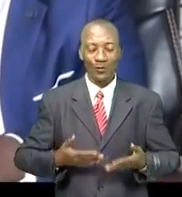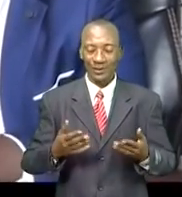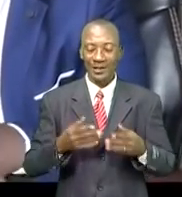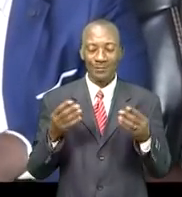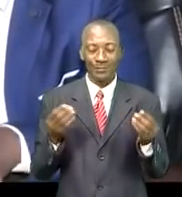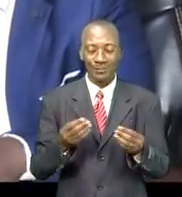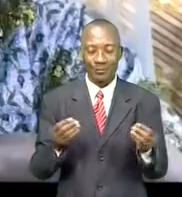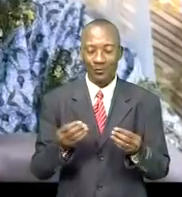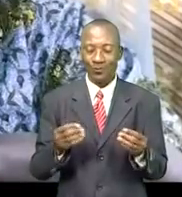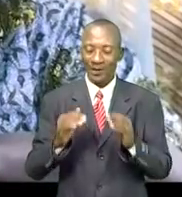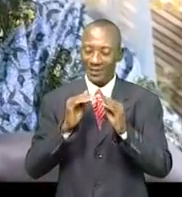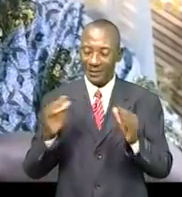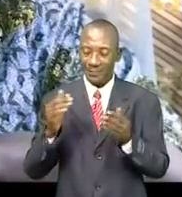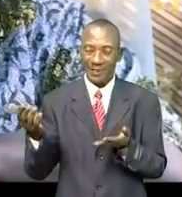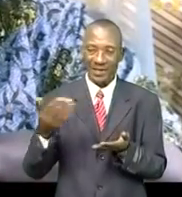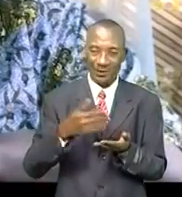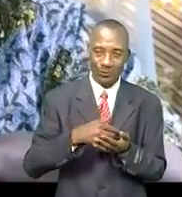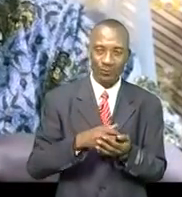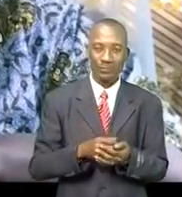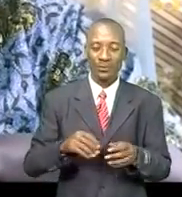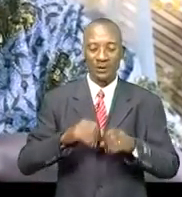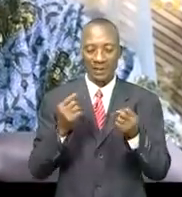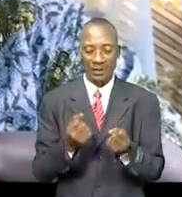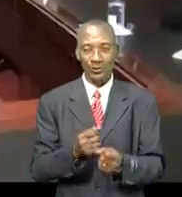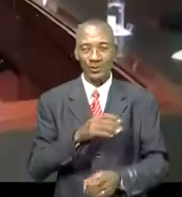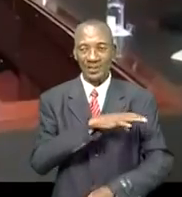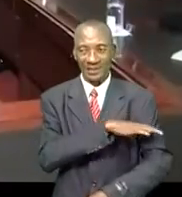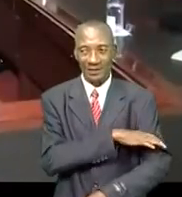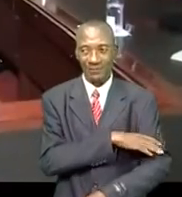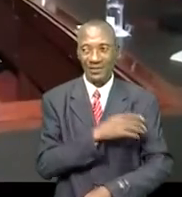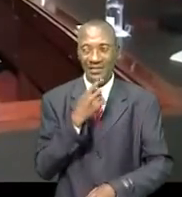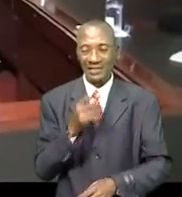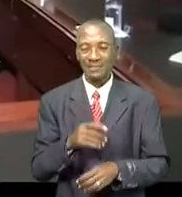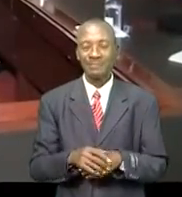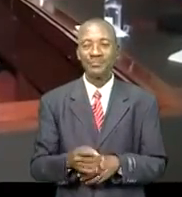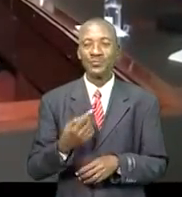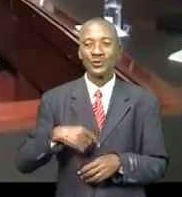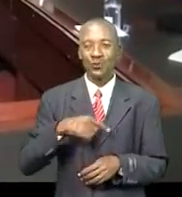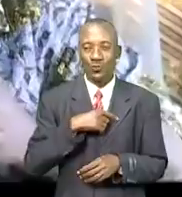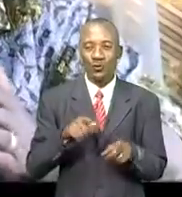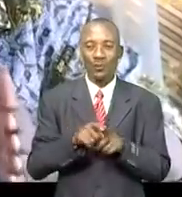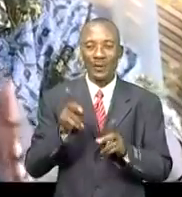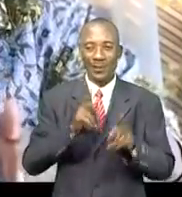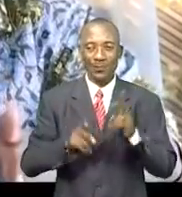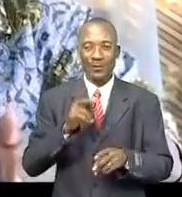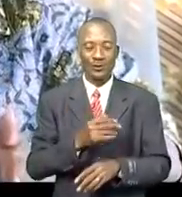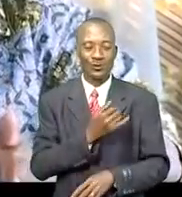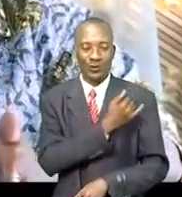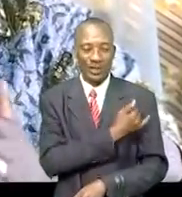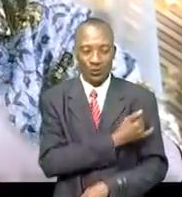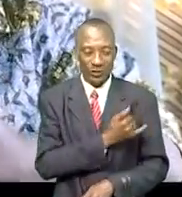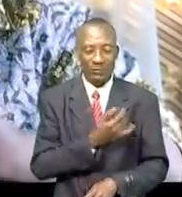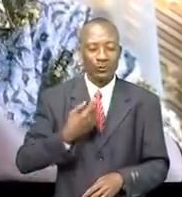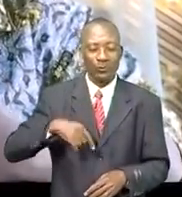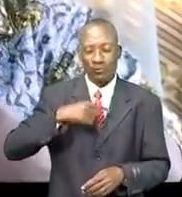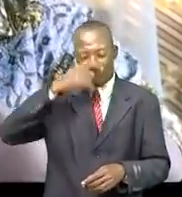confiant quant à l'avenir. Comme la population de l'Ituri, nous avons tant souffert que la présence de ces autorités